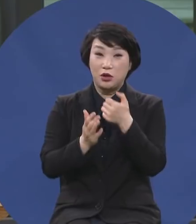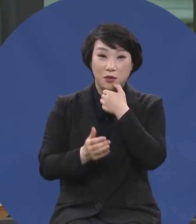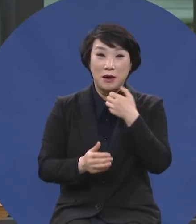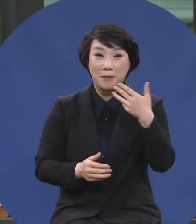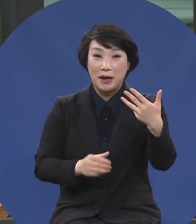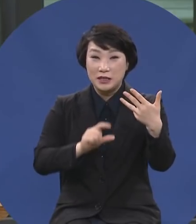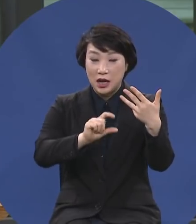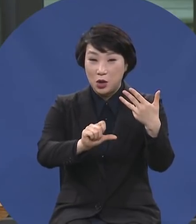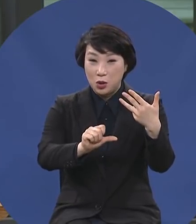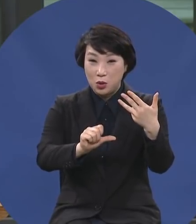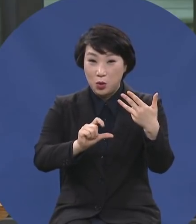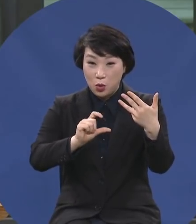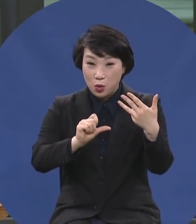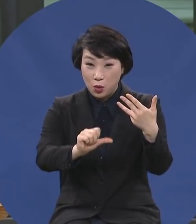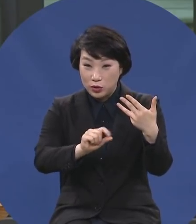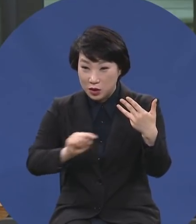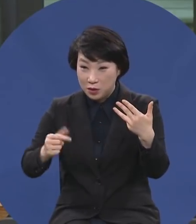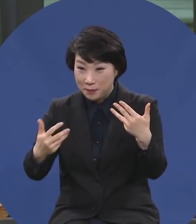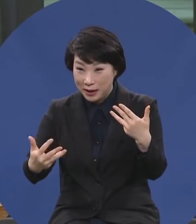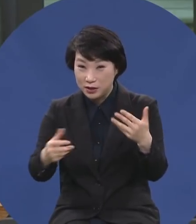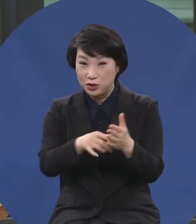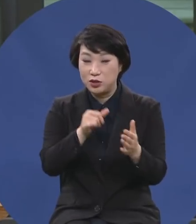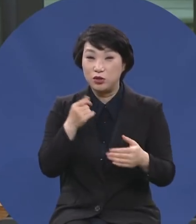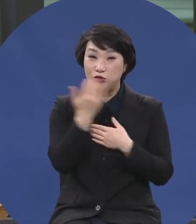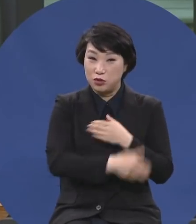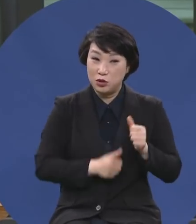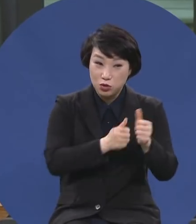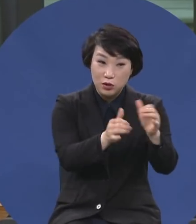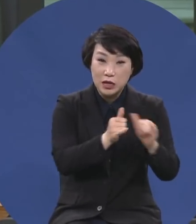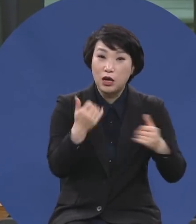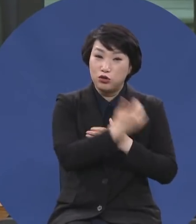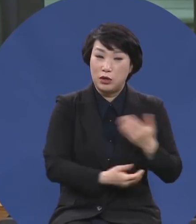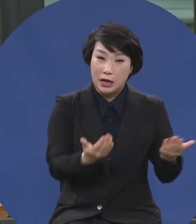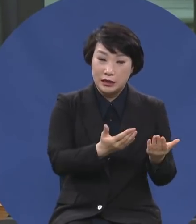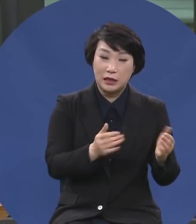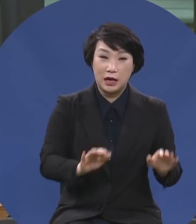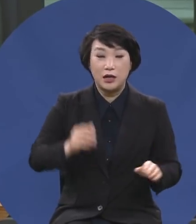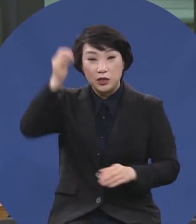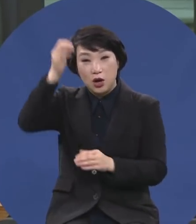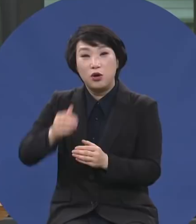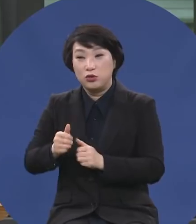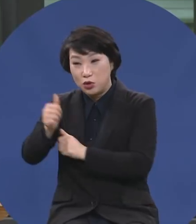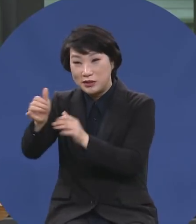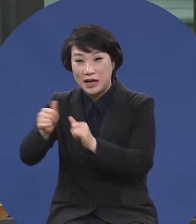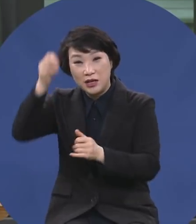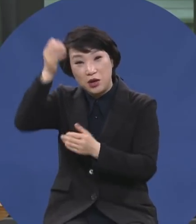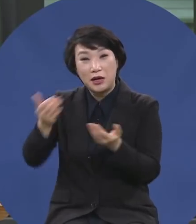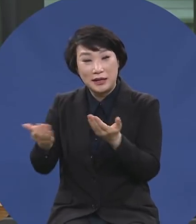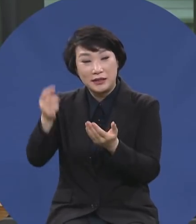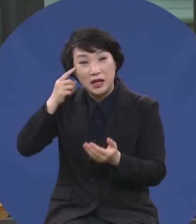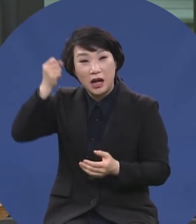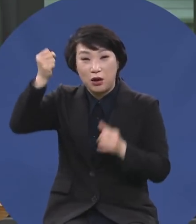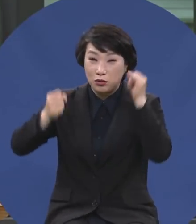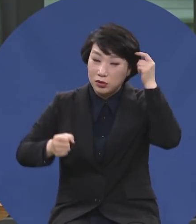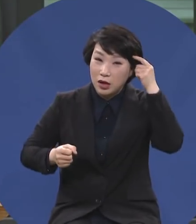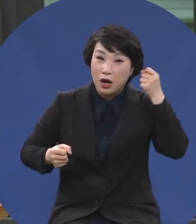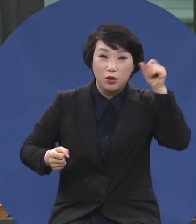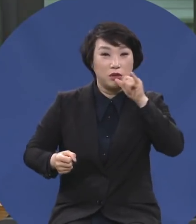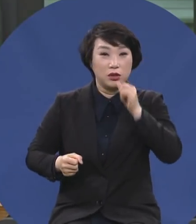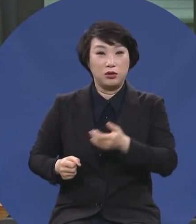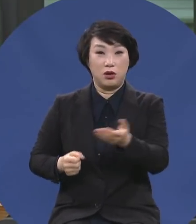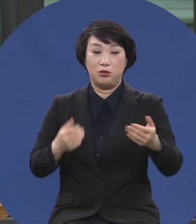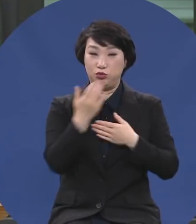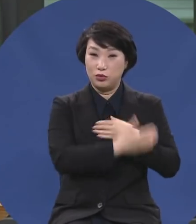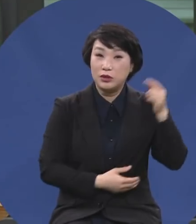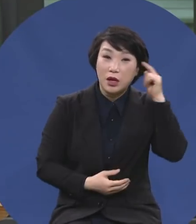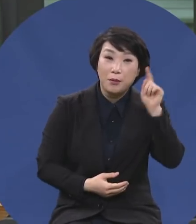8장 5절로 8절에 육신을 쫓는 자는 육신의 일을, 영을 쫓는 자는 영의 일을 생각하나니